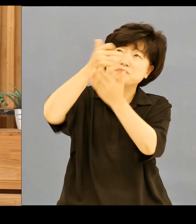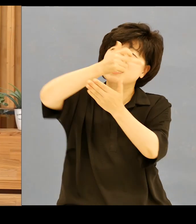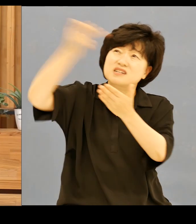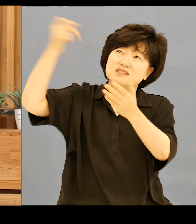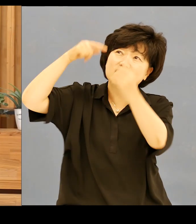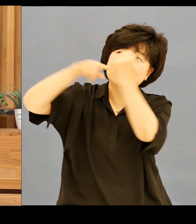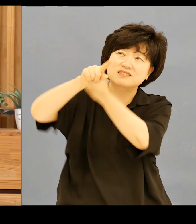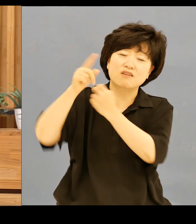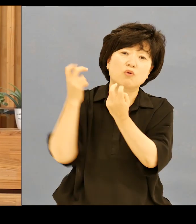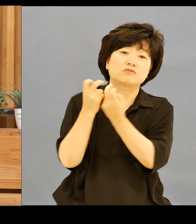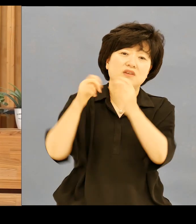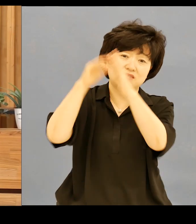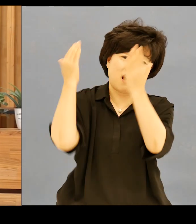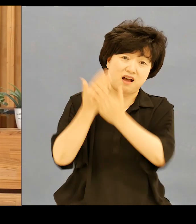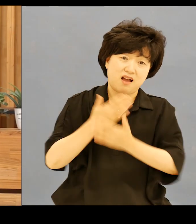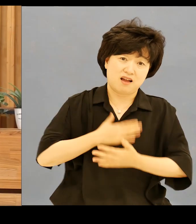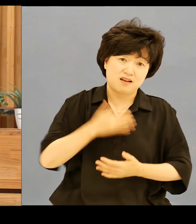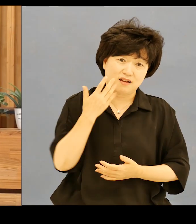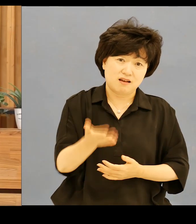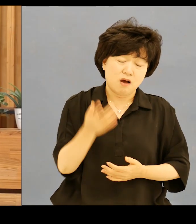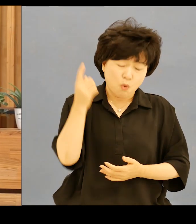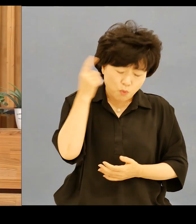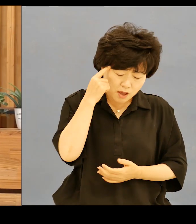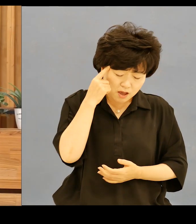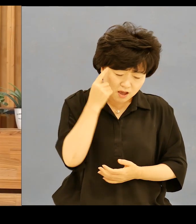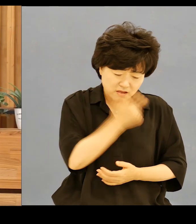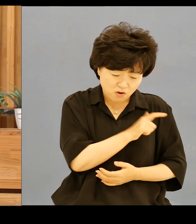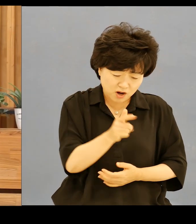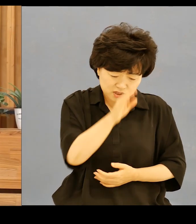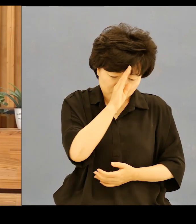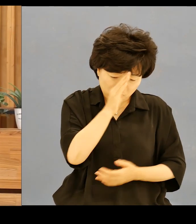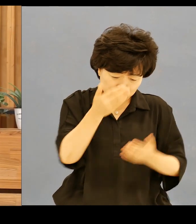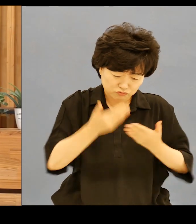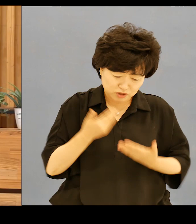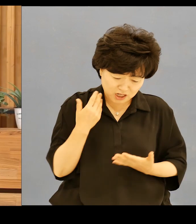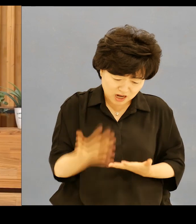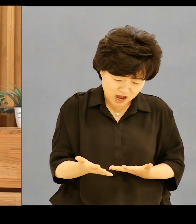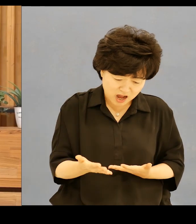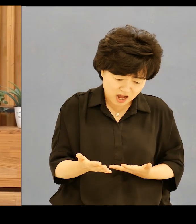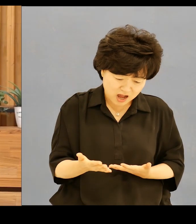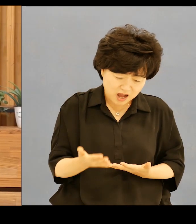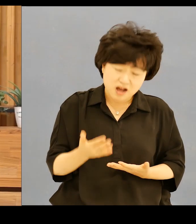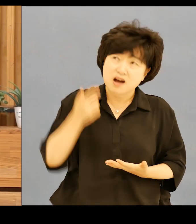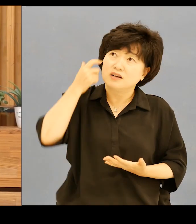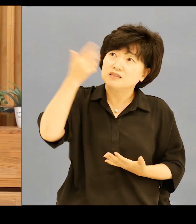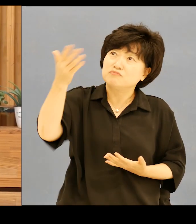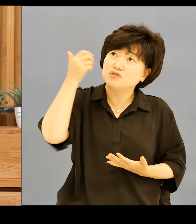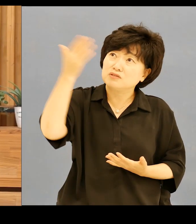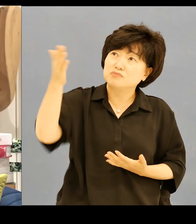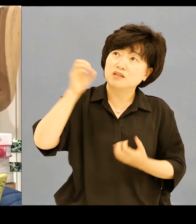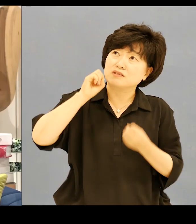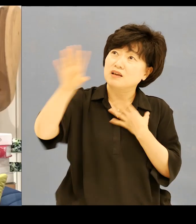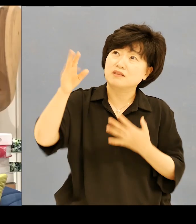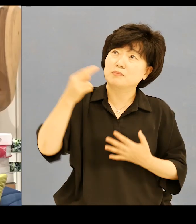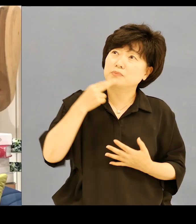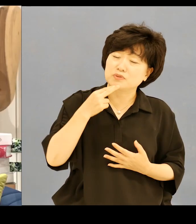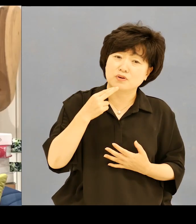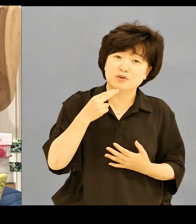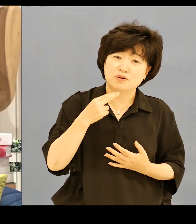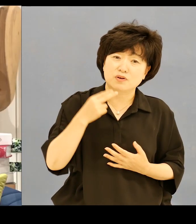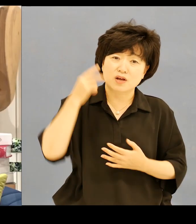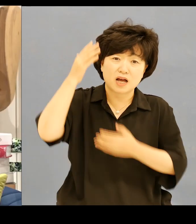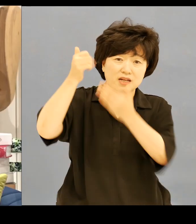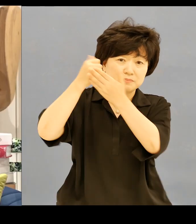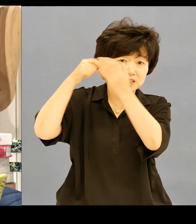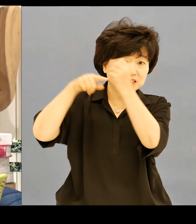그렇죠? 맞아요. 왜 이렇게 많은 질병을 나에게 주실까? 아무리 물어도 대답이 없으실 거예요.